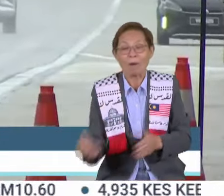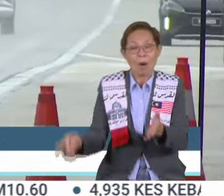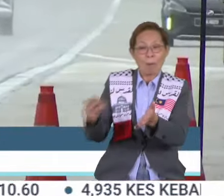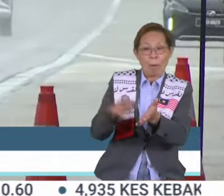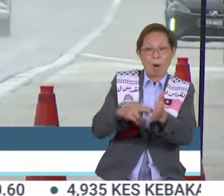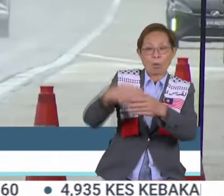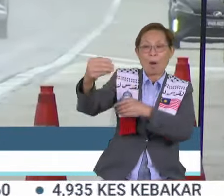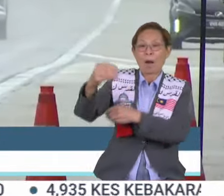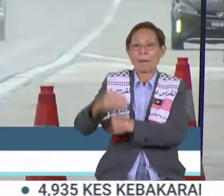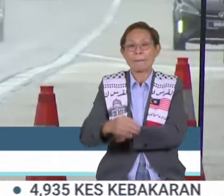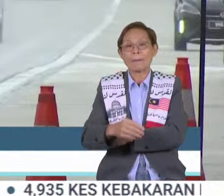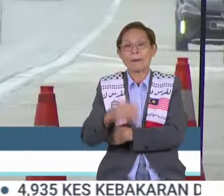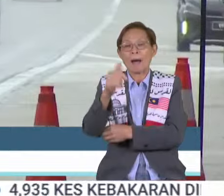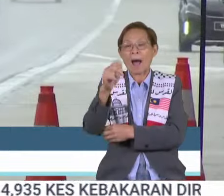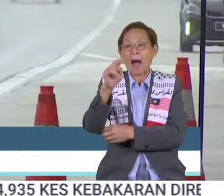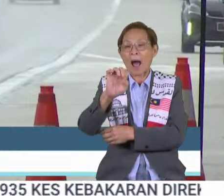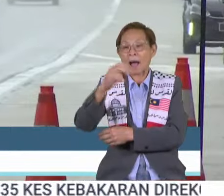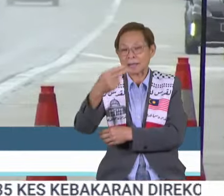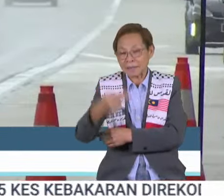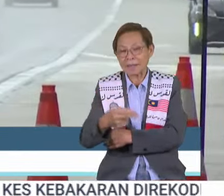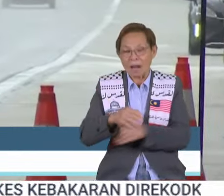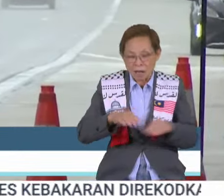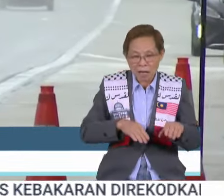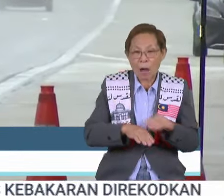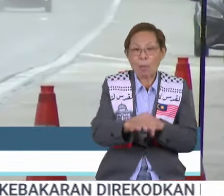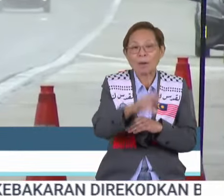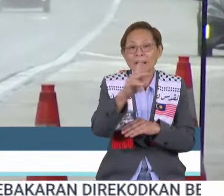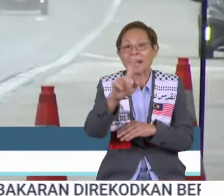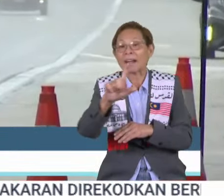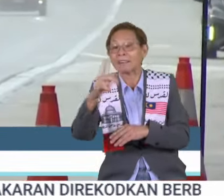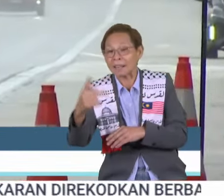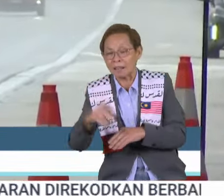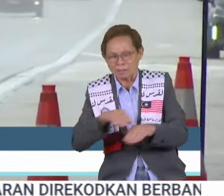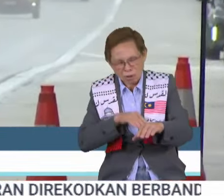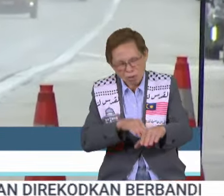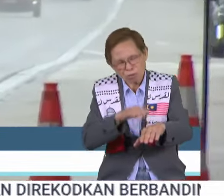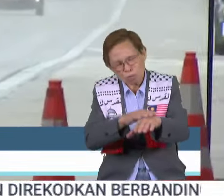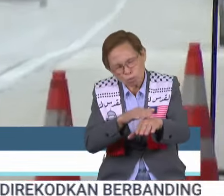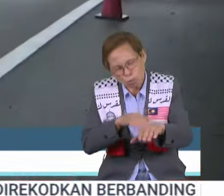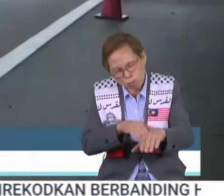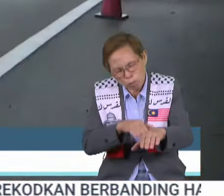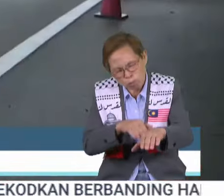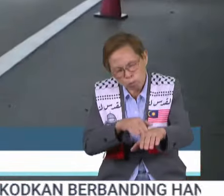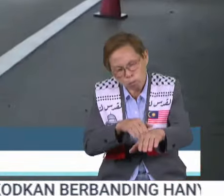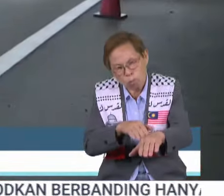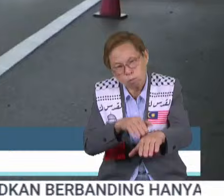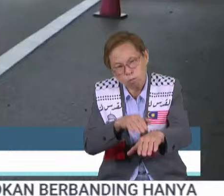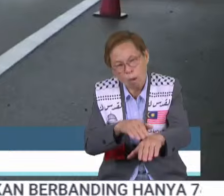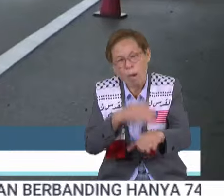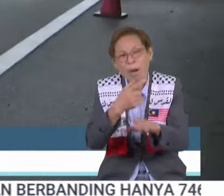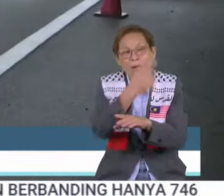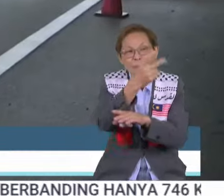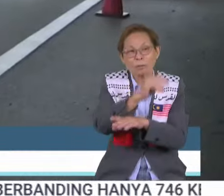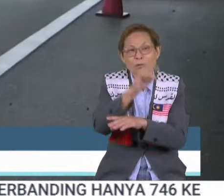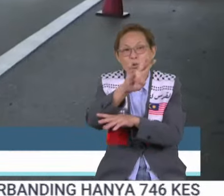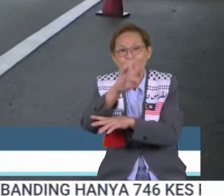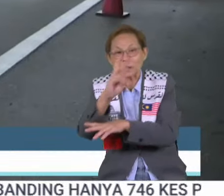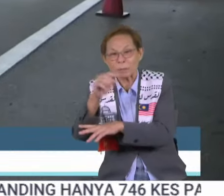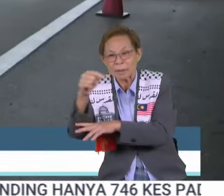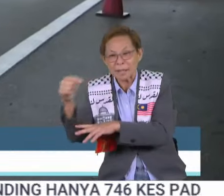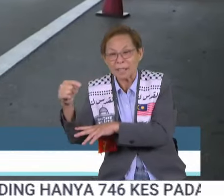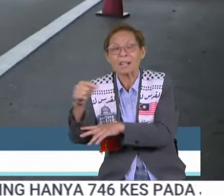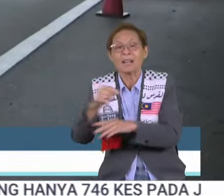kenyataan dikeluarkan pihak Adi Berhad, laluan Kuala Lumpur Karak KLK trafik agak perlahan dan berlaku kesesakan dari kilometer 76